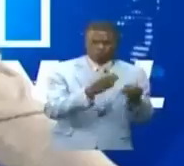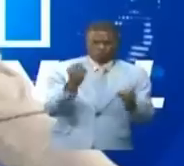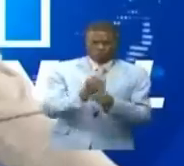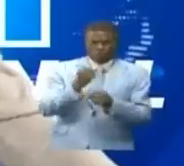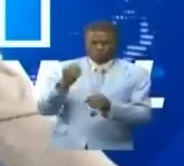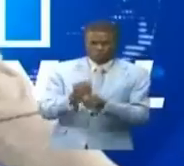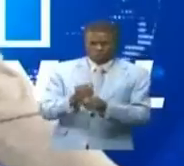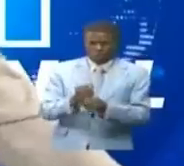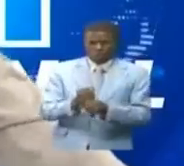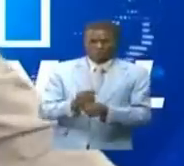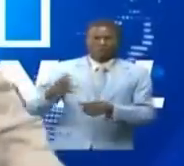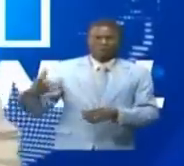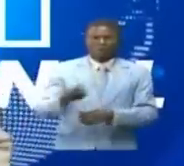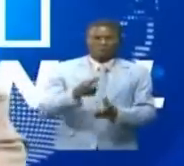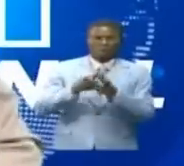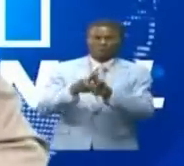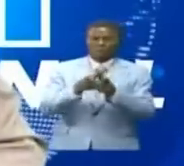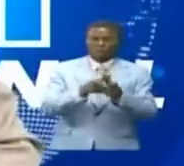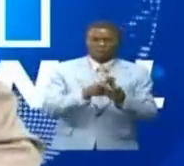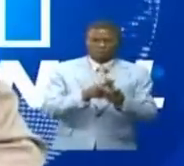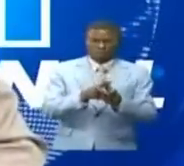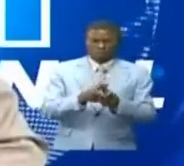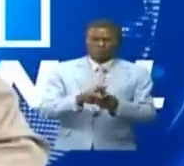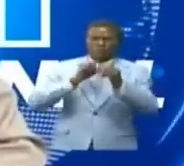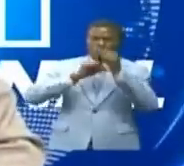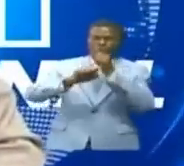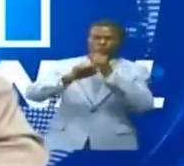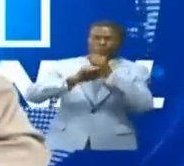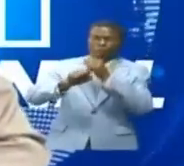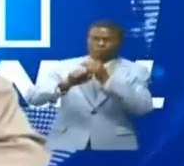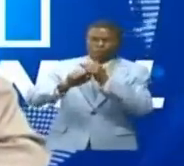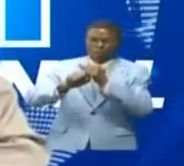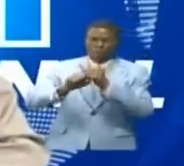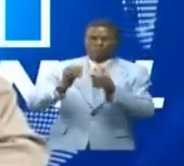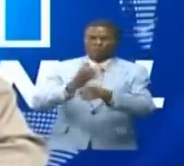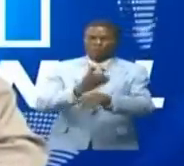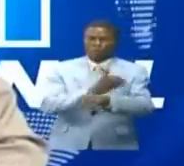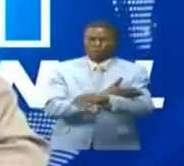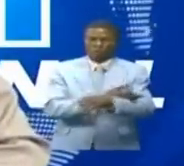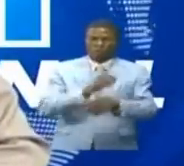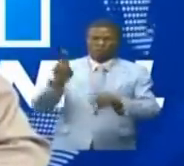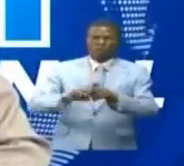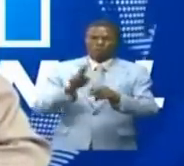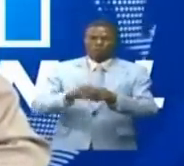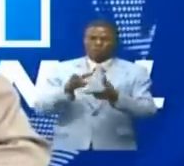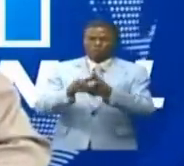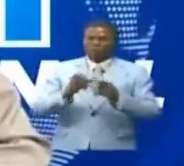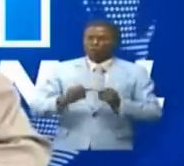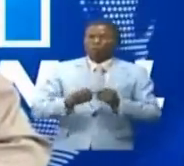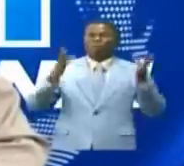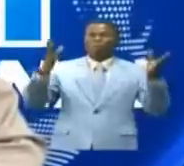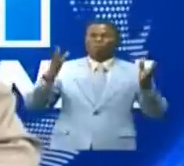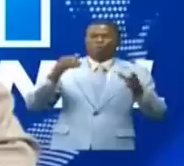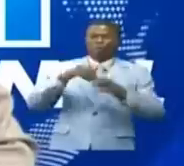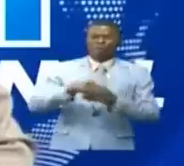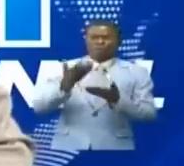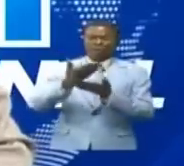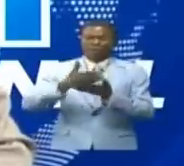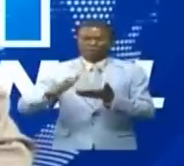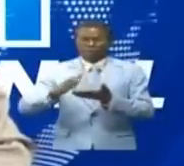dans le désarmement ont été sensibilisées pour une appropriation sur l'utilisation d'armes explosives